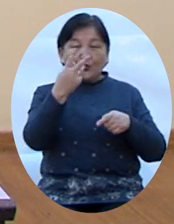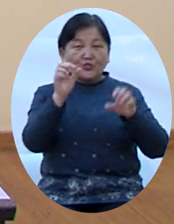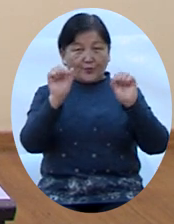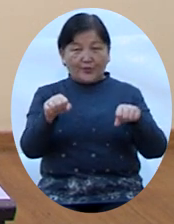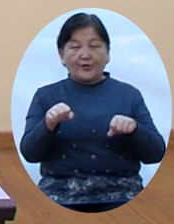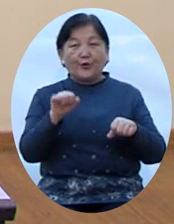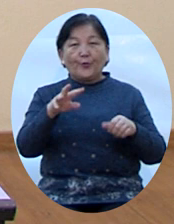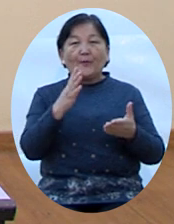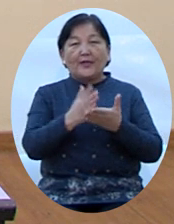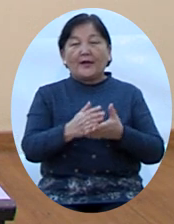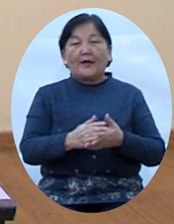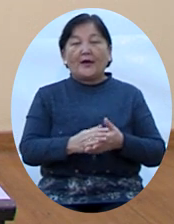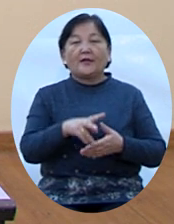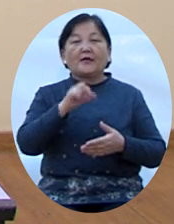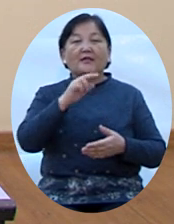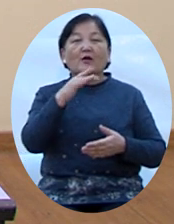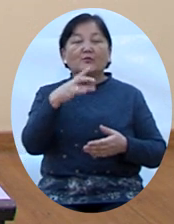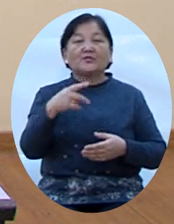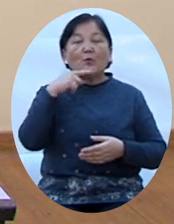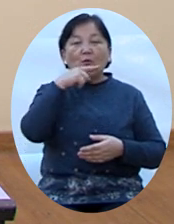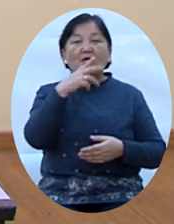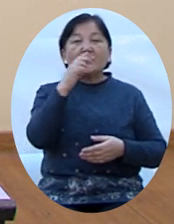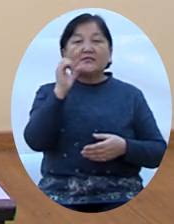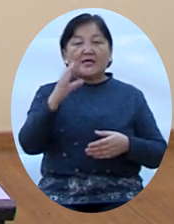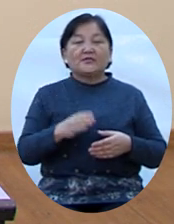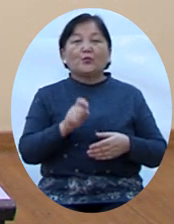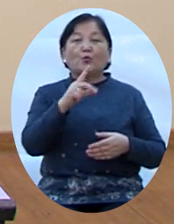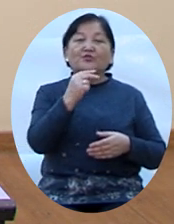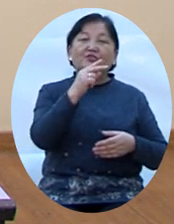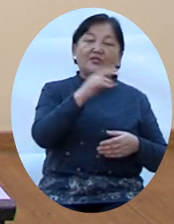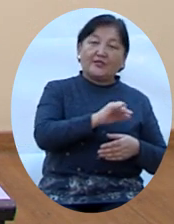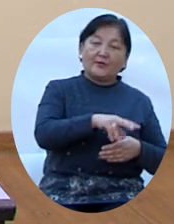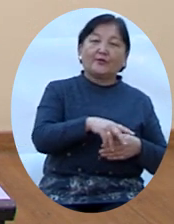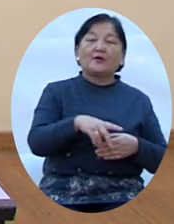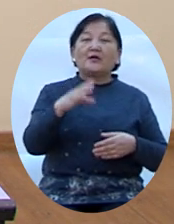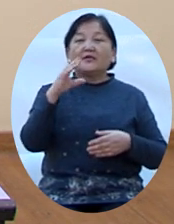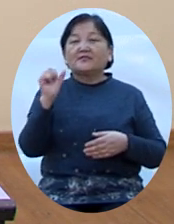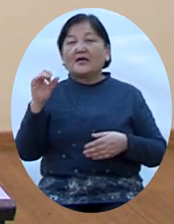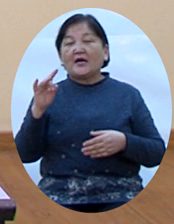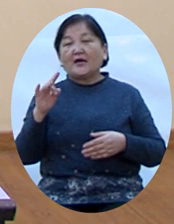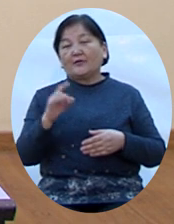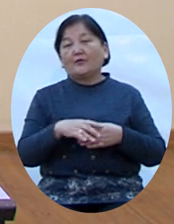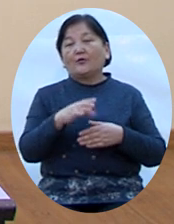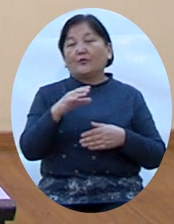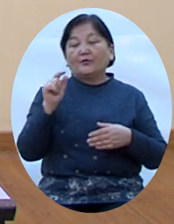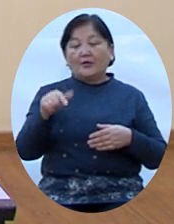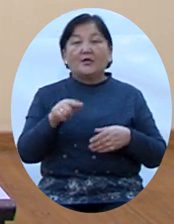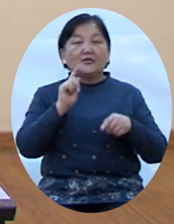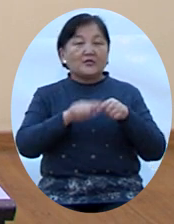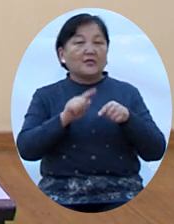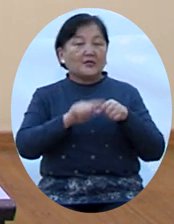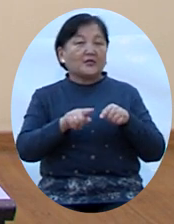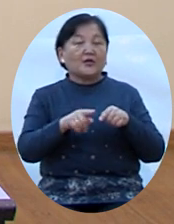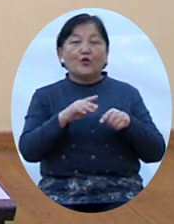Харин лакмусын улаан цаасыг хүчил болон сармаг уусмлууд дээр ашиглах тохиромжгүй